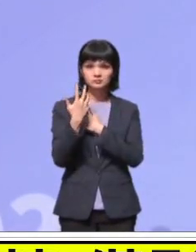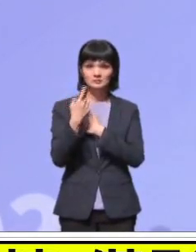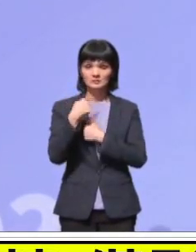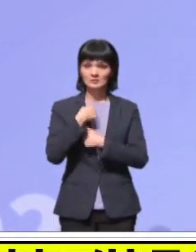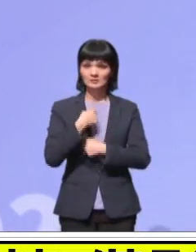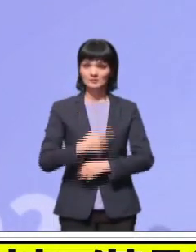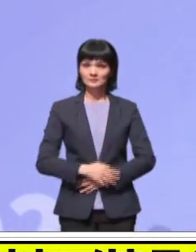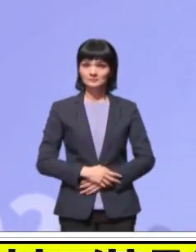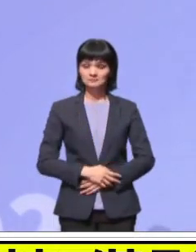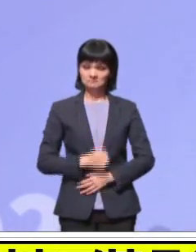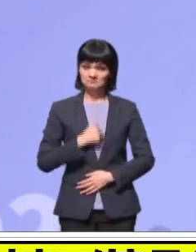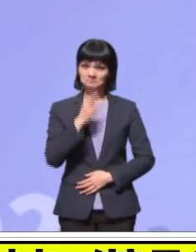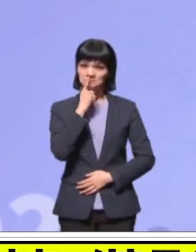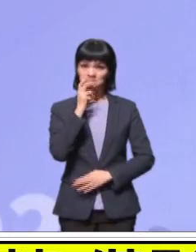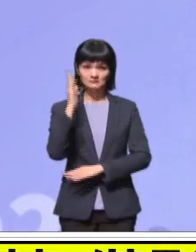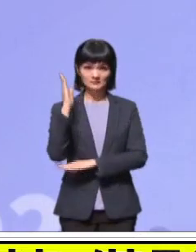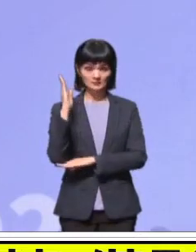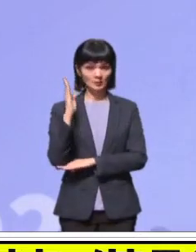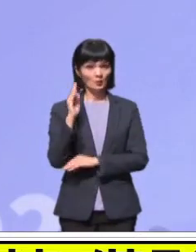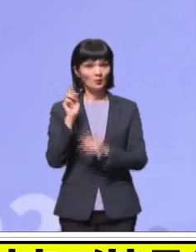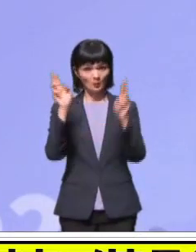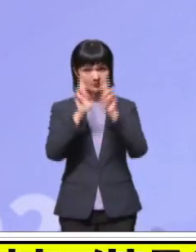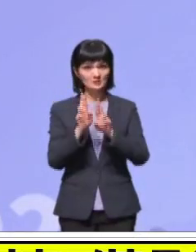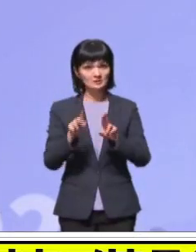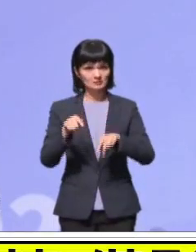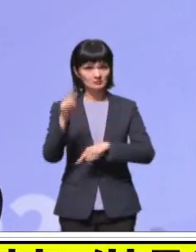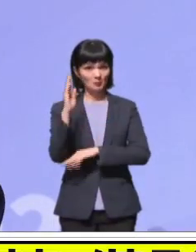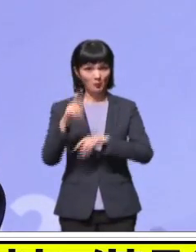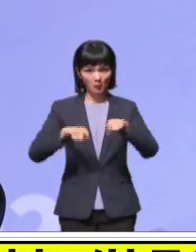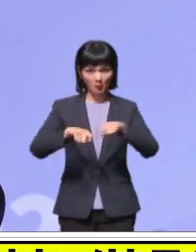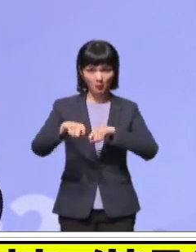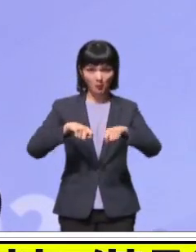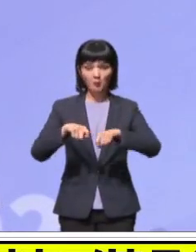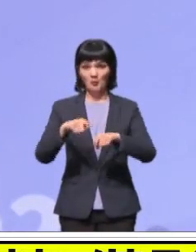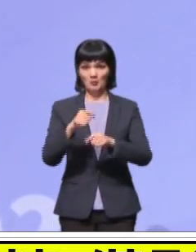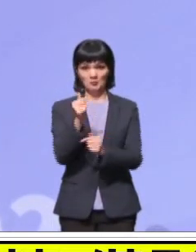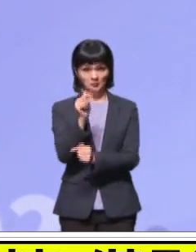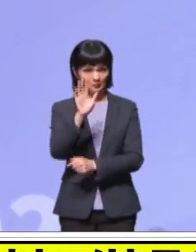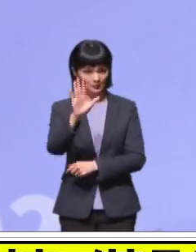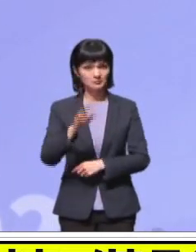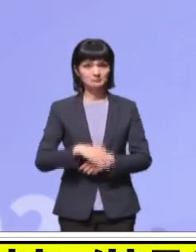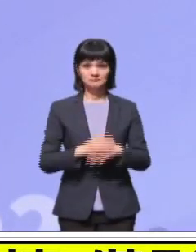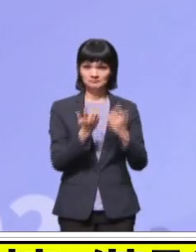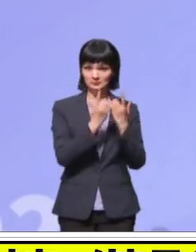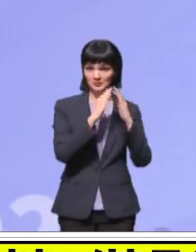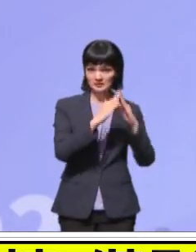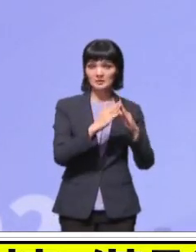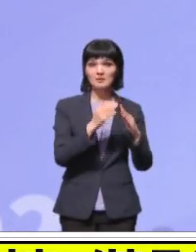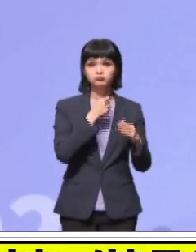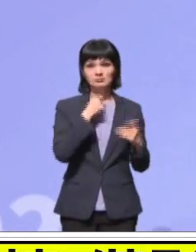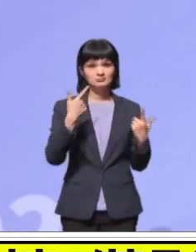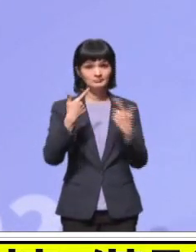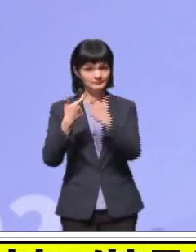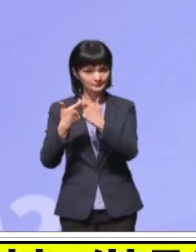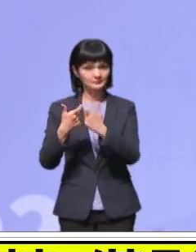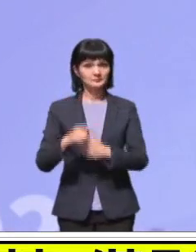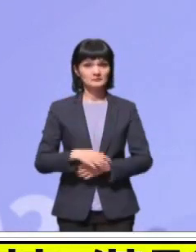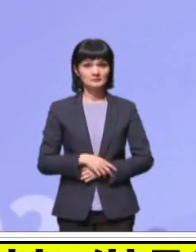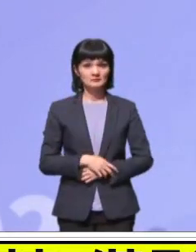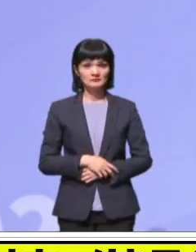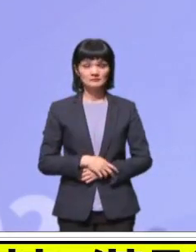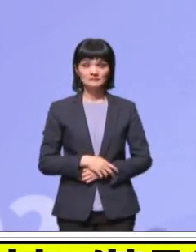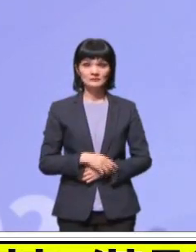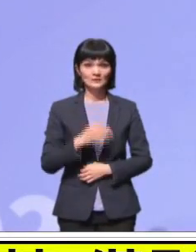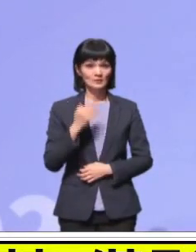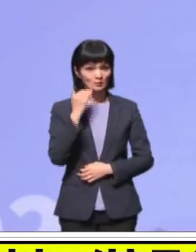非常的慷慨激昂啊，铿锵有力，还有动作。就是第一个，他在进行所谓的他的政见进行说明的时候；第二